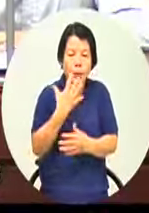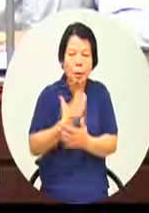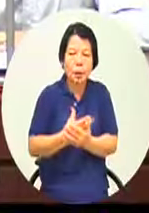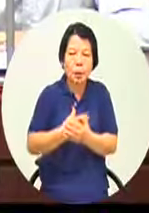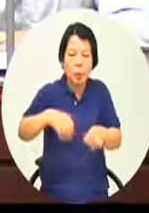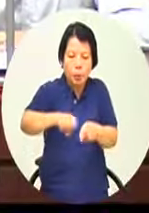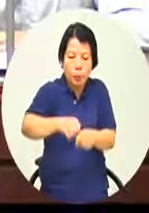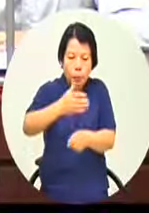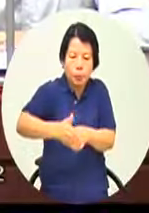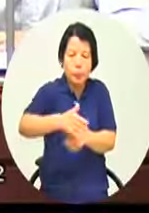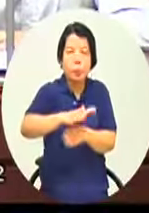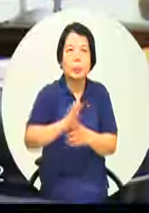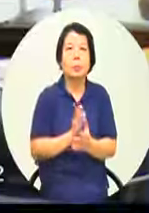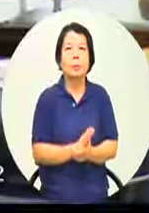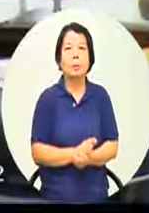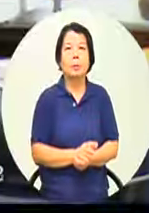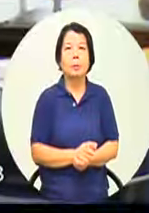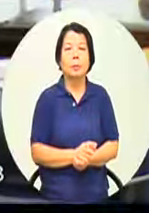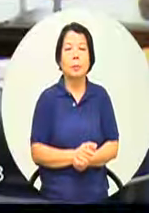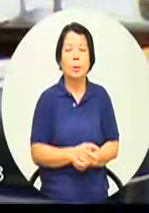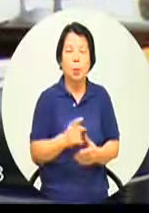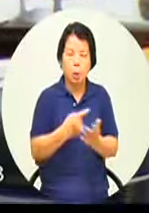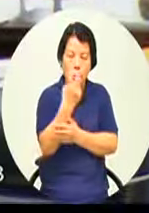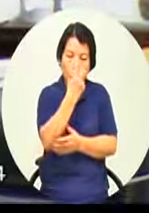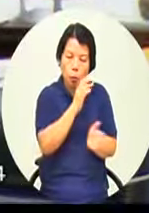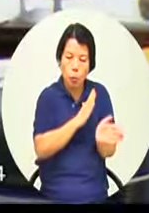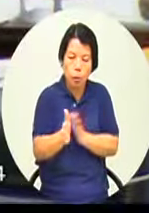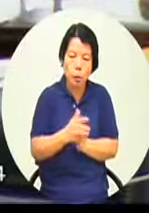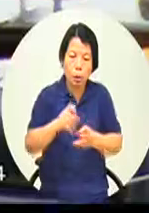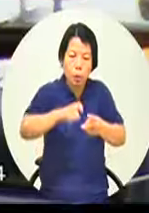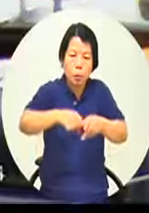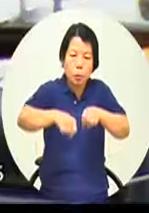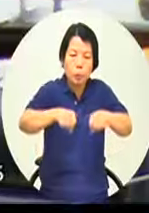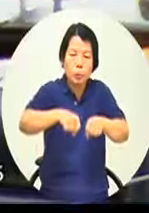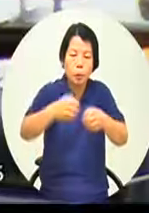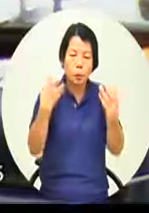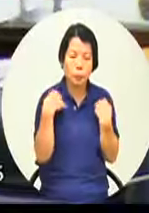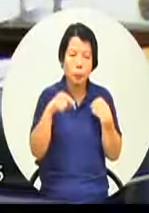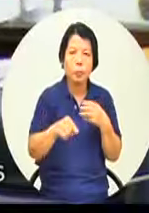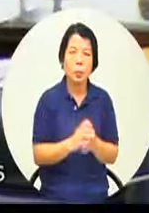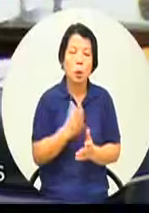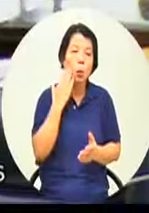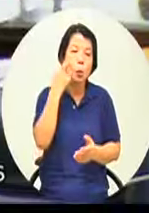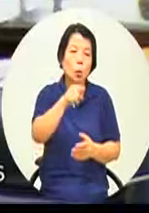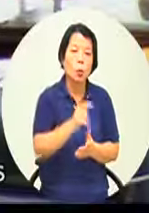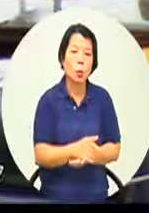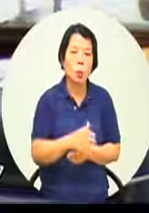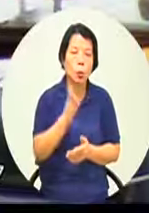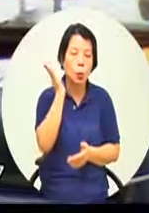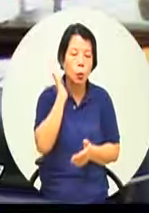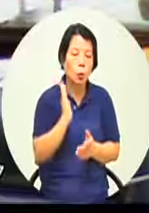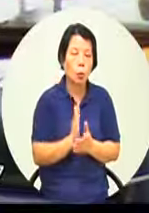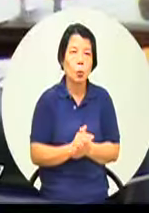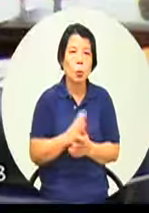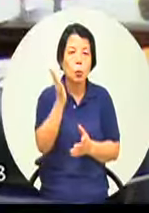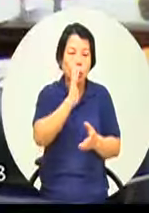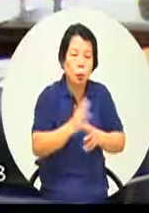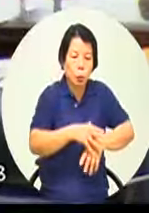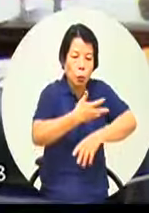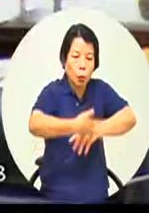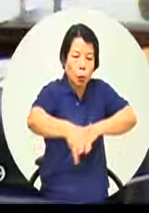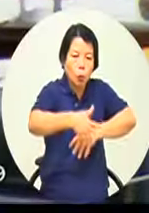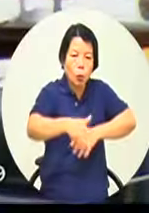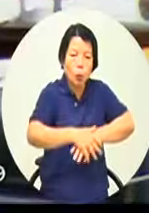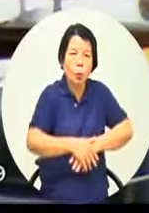所以你们只管理到工程的部分嘛，吼。 对。 那如果跟水流水系的部分是你们的，